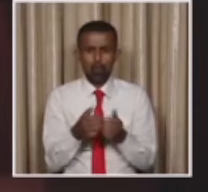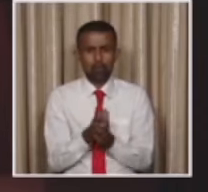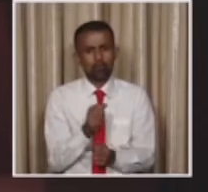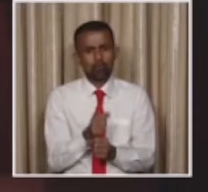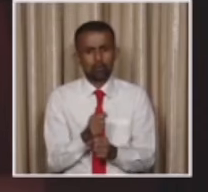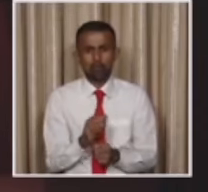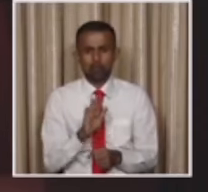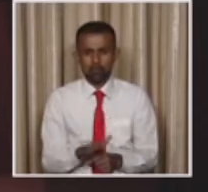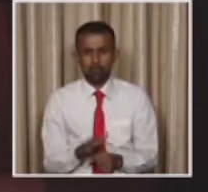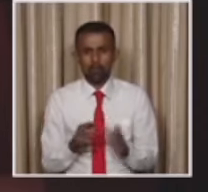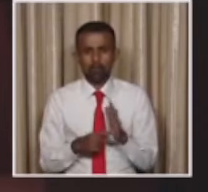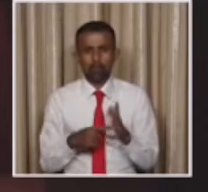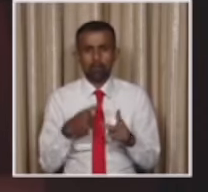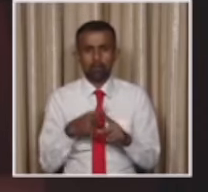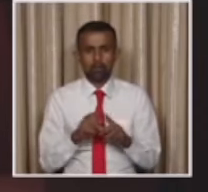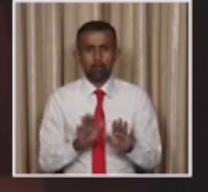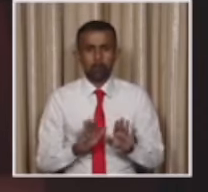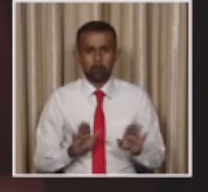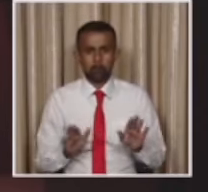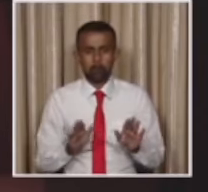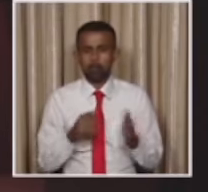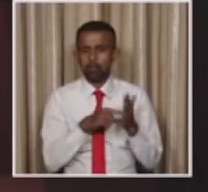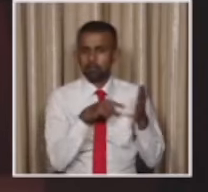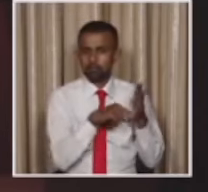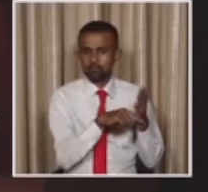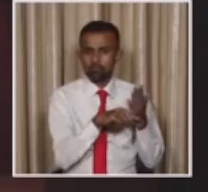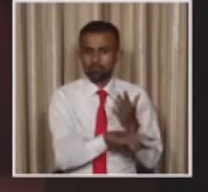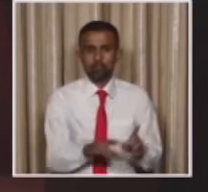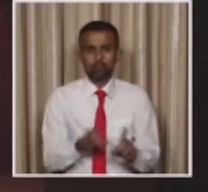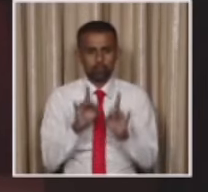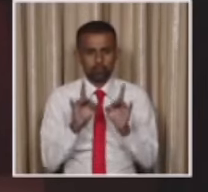හිටියත් මේ බදු පරිපාලනයට එය විනිවිද භාවයෙන් යුක්තව